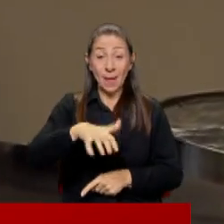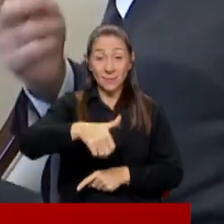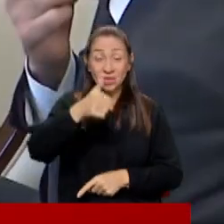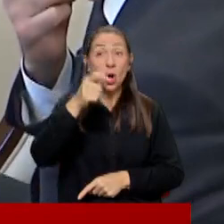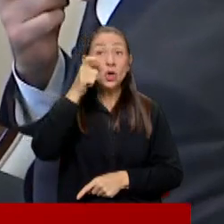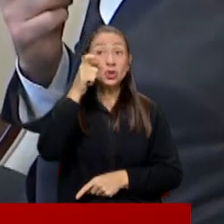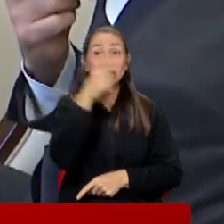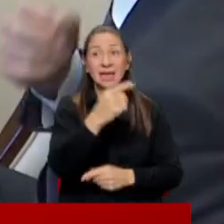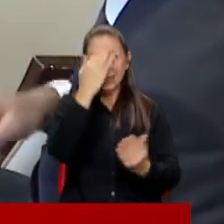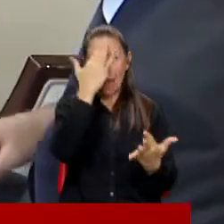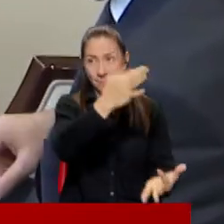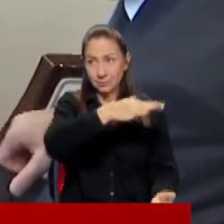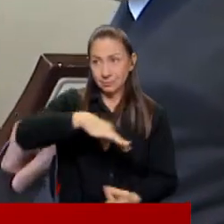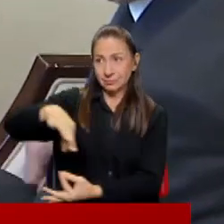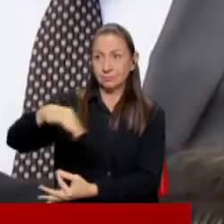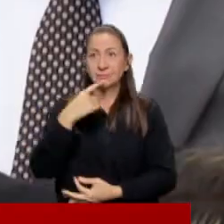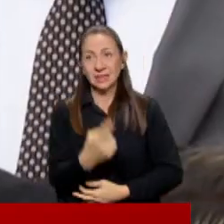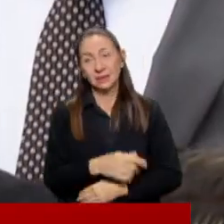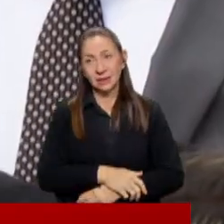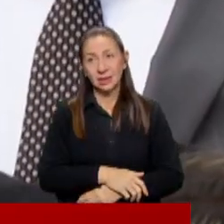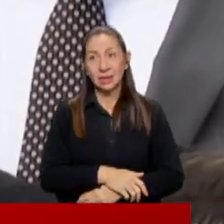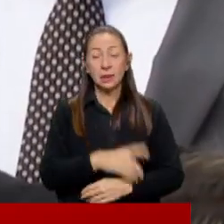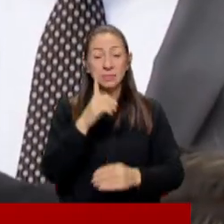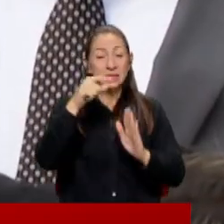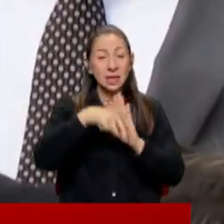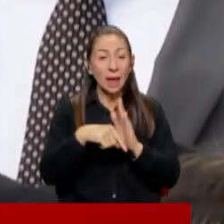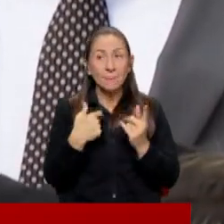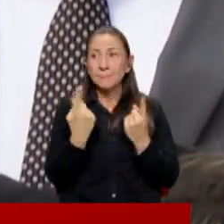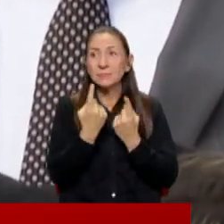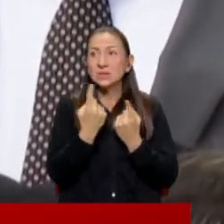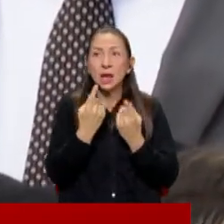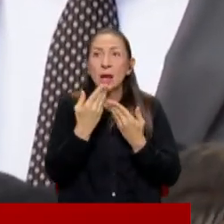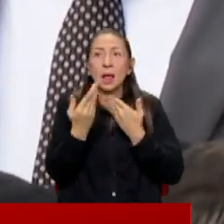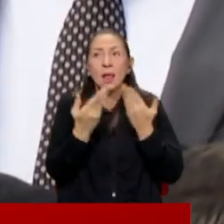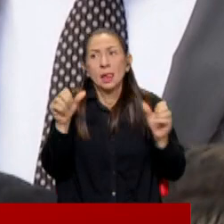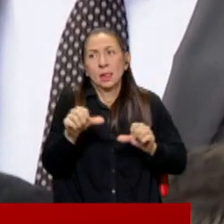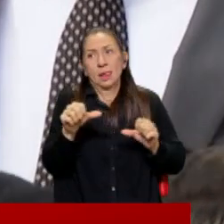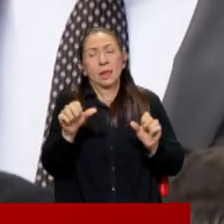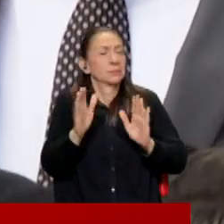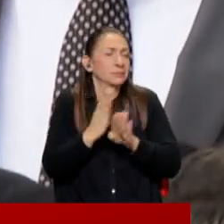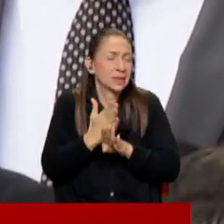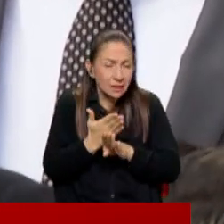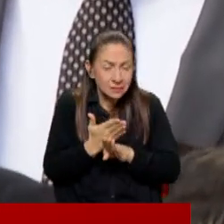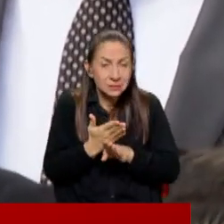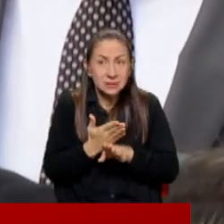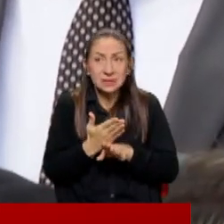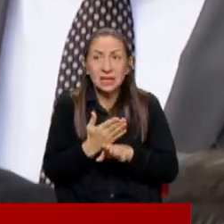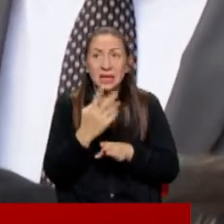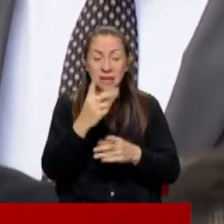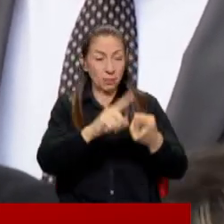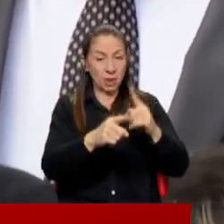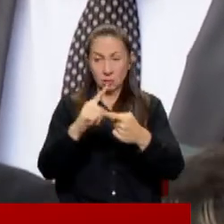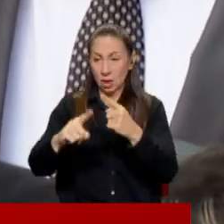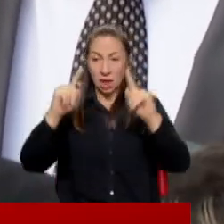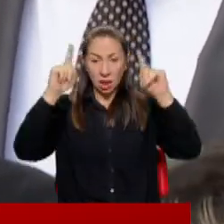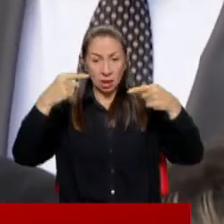merkezindeyim selamını iletmeye geldim dedi bir içerik olarak ben bir şey iletme durumunda zaten değildim çünkü iki partinin